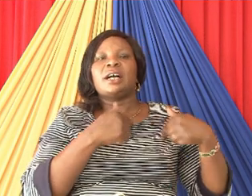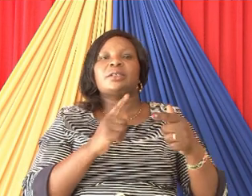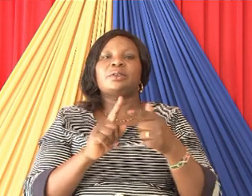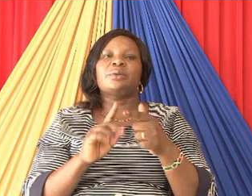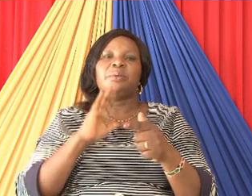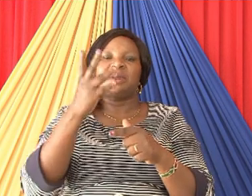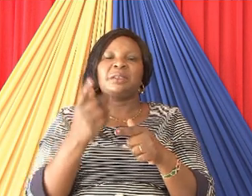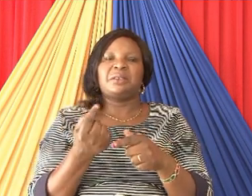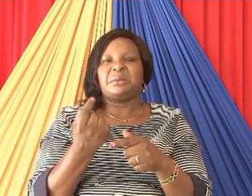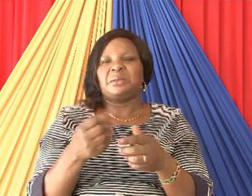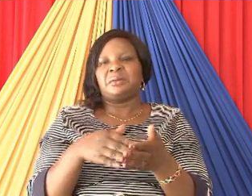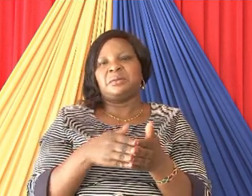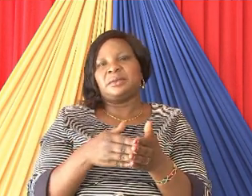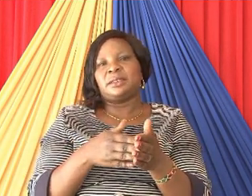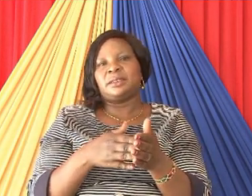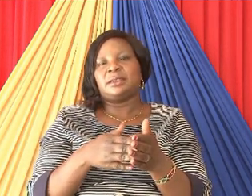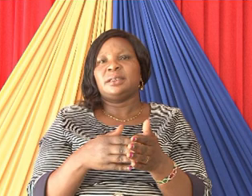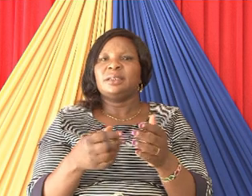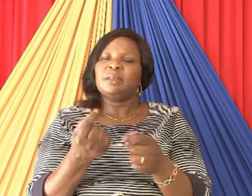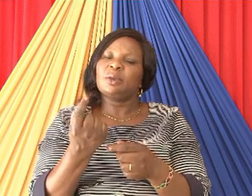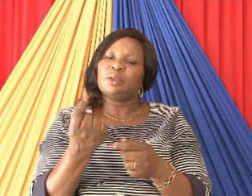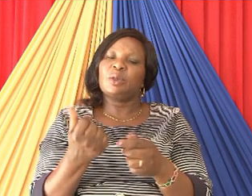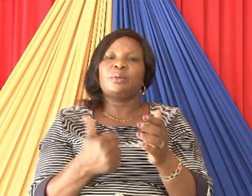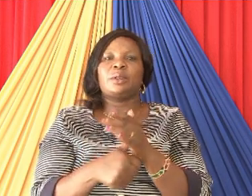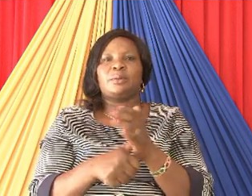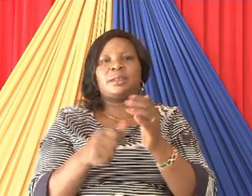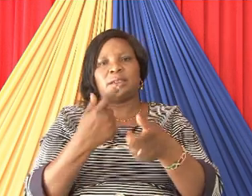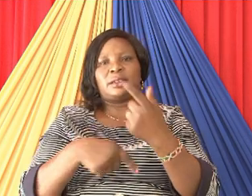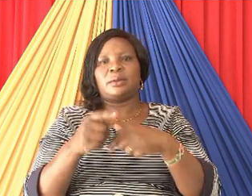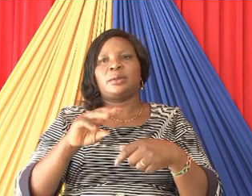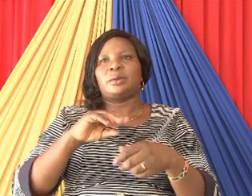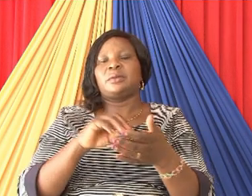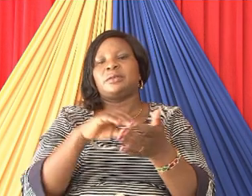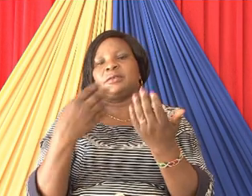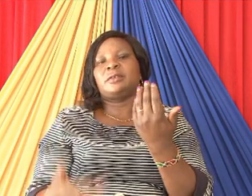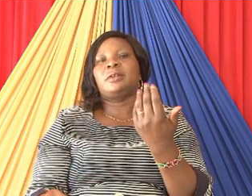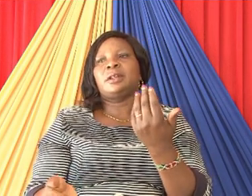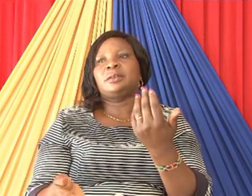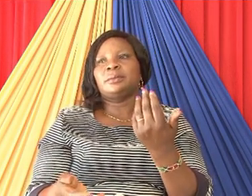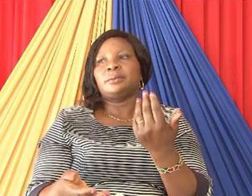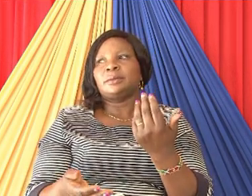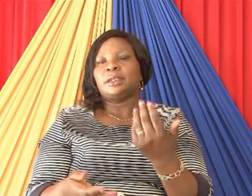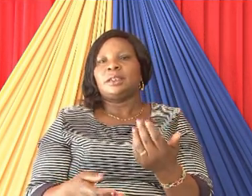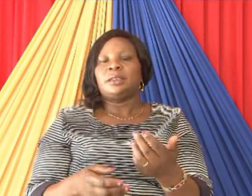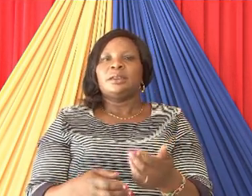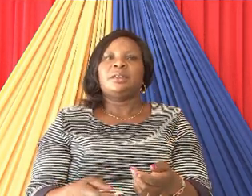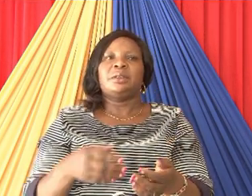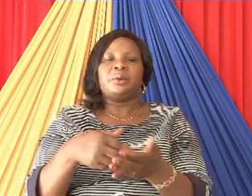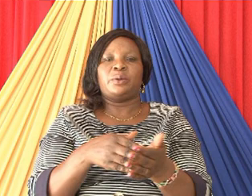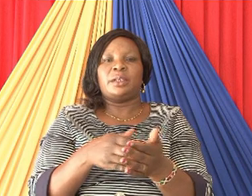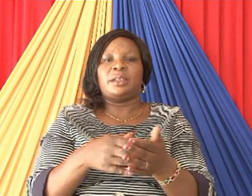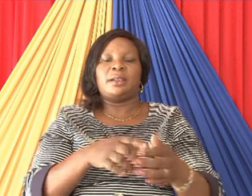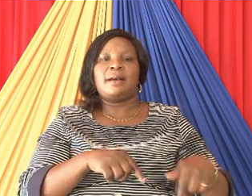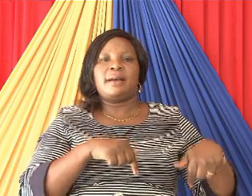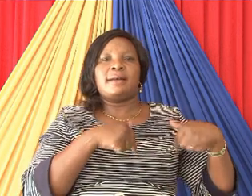Mungu halijaingia, kwa maana majaribu kidogo yakija tutashindwa. So shallow heart inawafanya